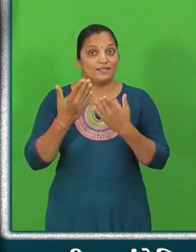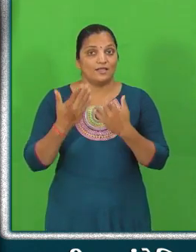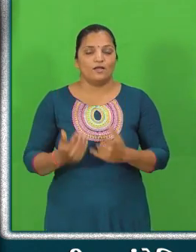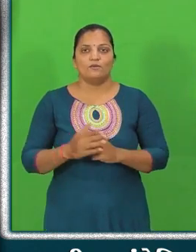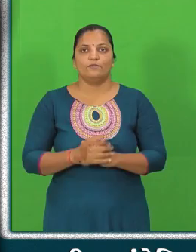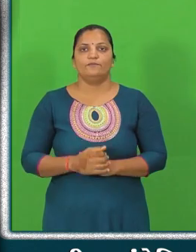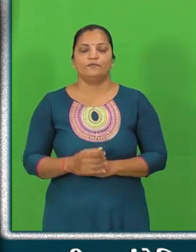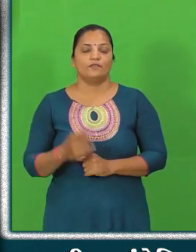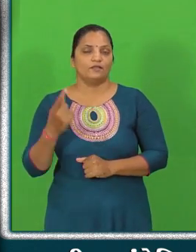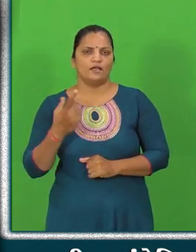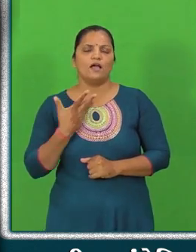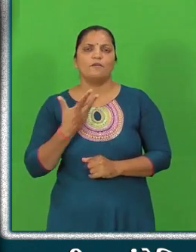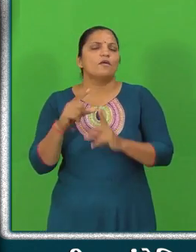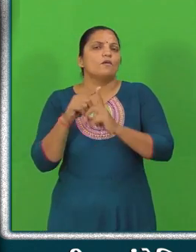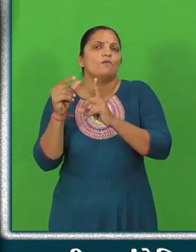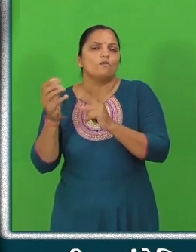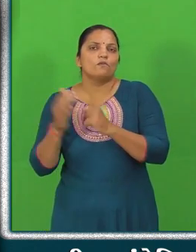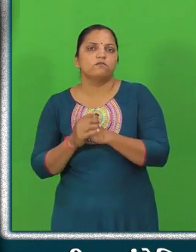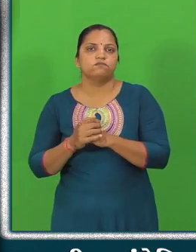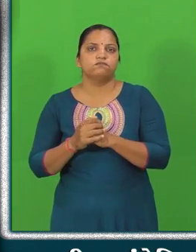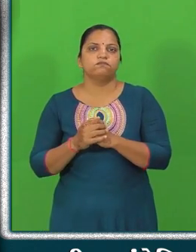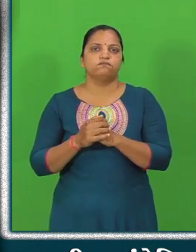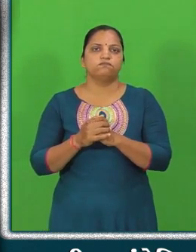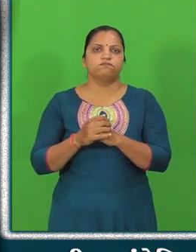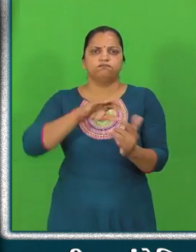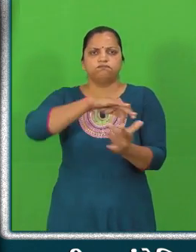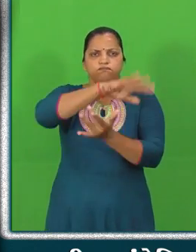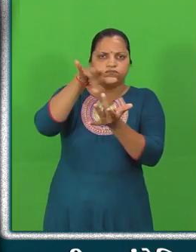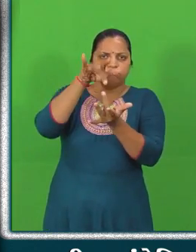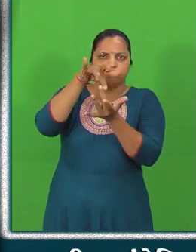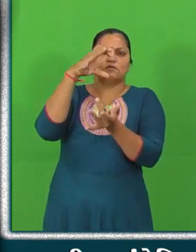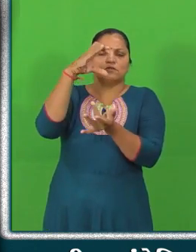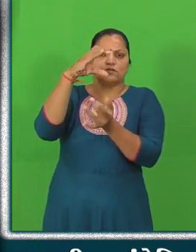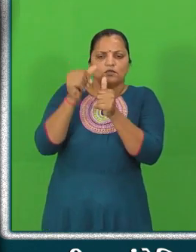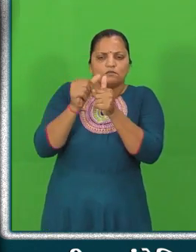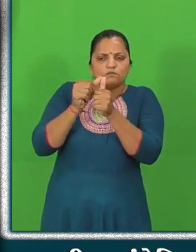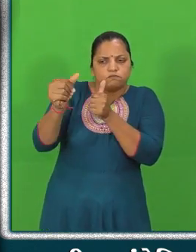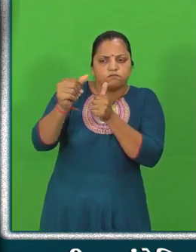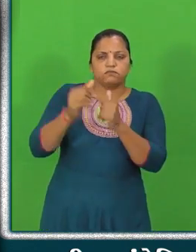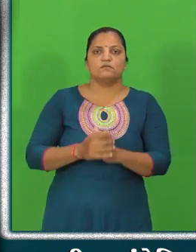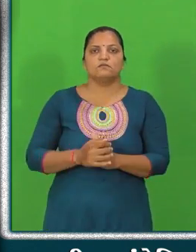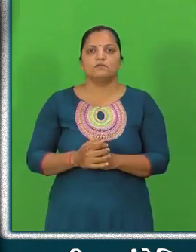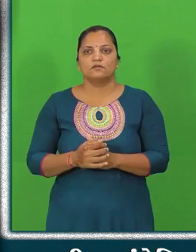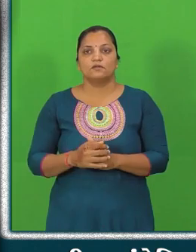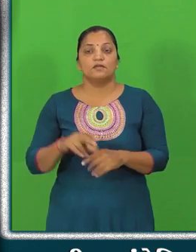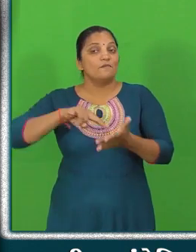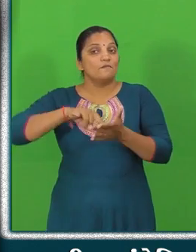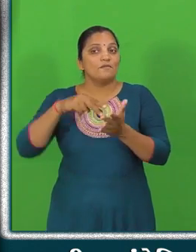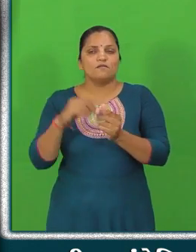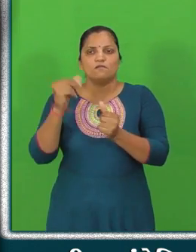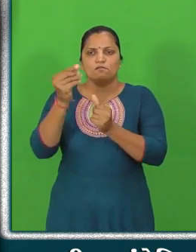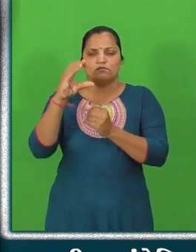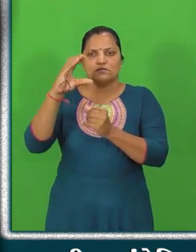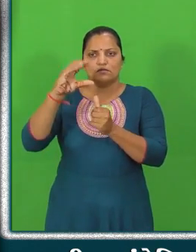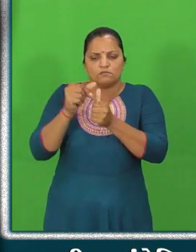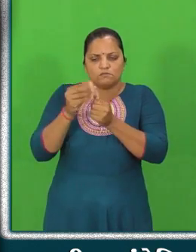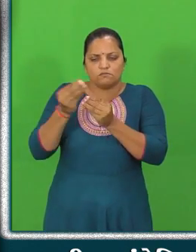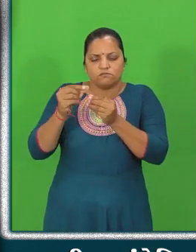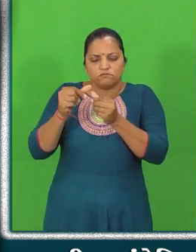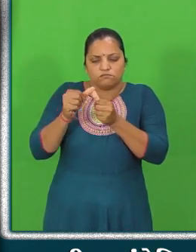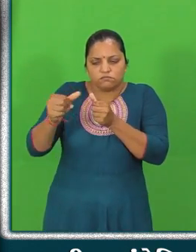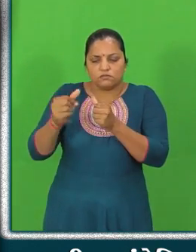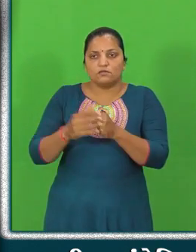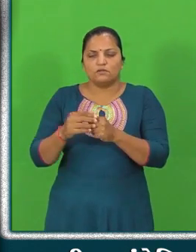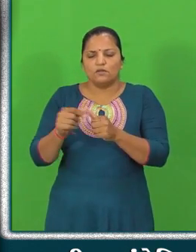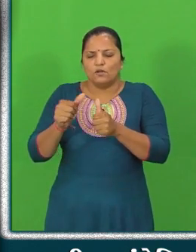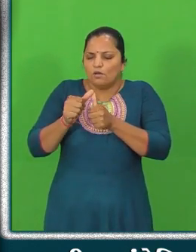ચલો હવે આપણે શું કરીએ છીએ, વસ્તુને વક્રતા કેન્દ્રથી દૂર મૂકીએ છીએ, એટલે સી થી થોડેક જ દૂર.